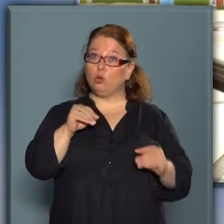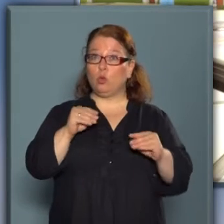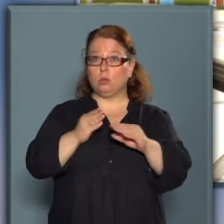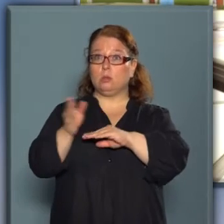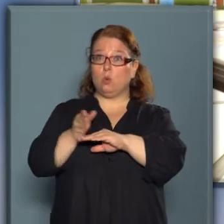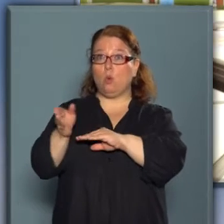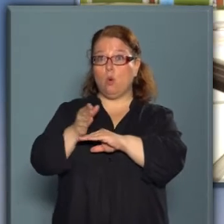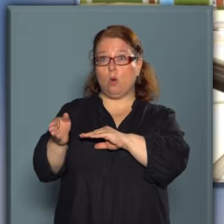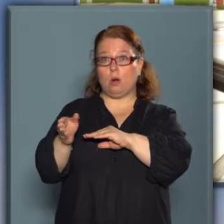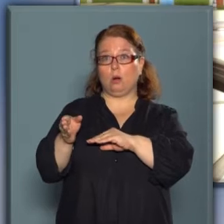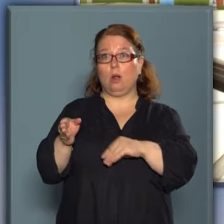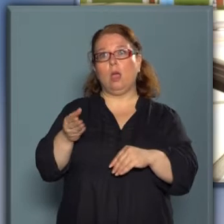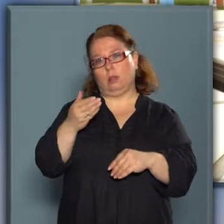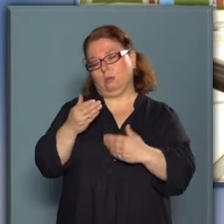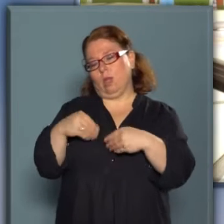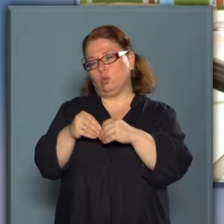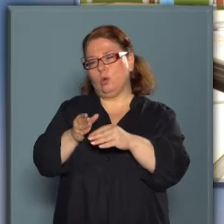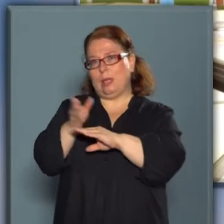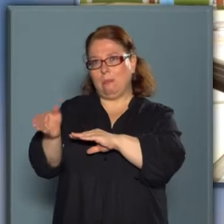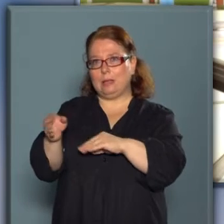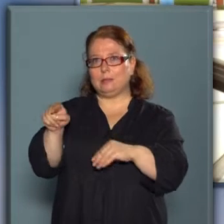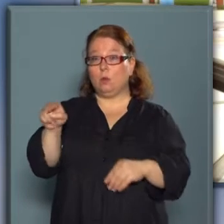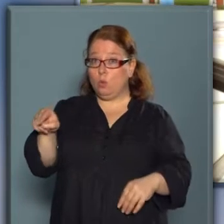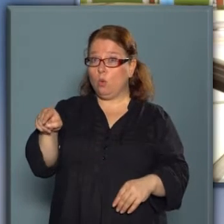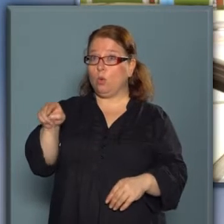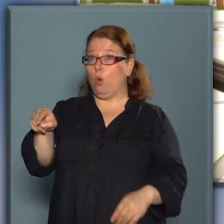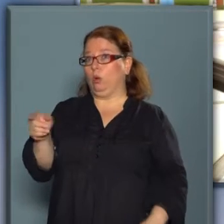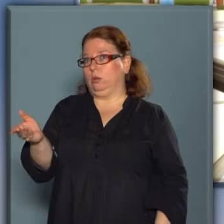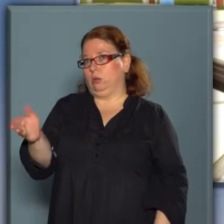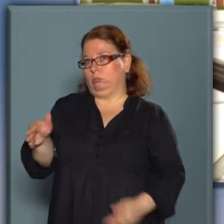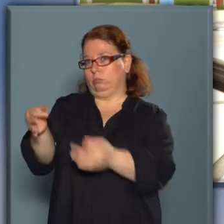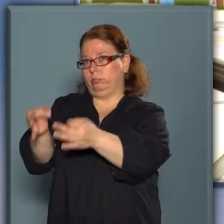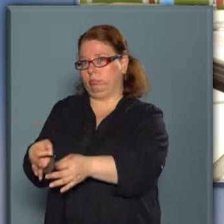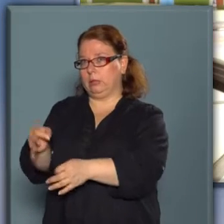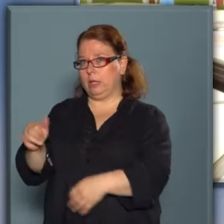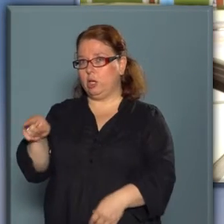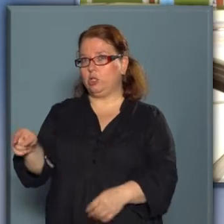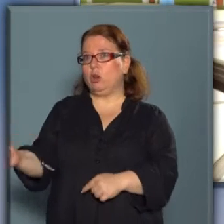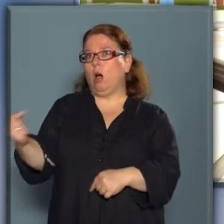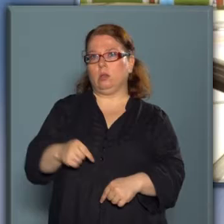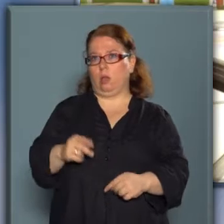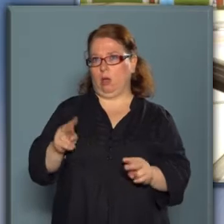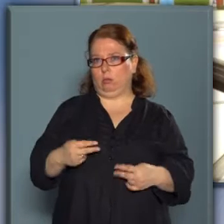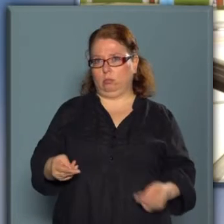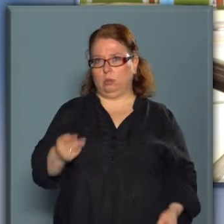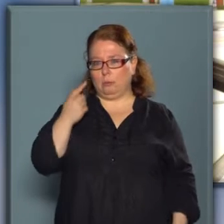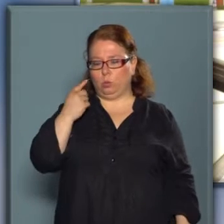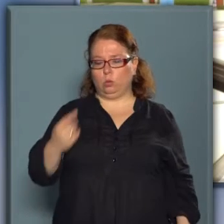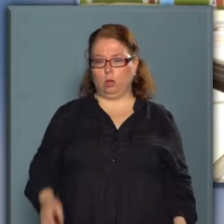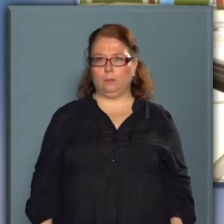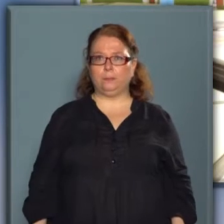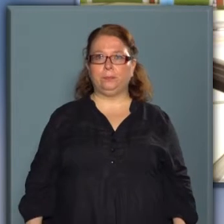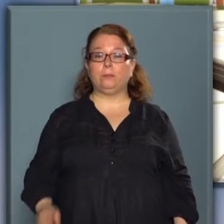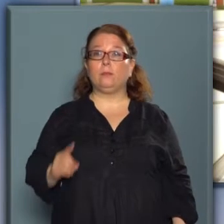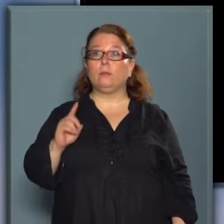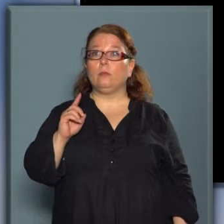sokszor kint voltam a nagyszüleimnél, és ők ott is lettek eltemetve, tehát ők nem tudtak hazajönni.